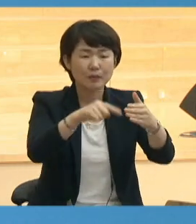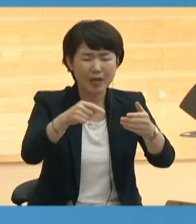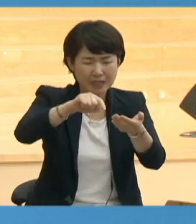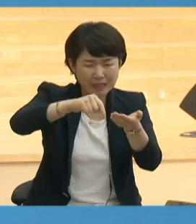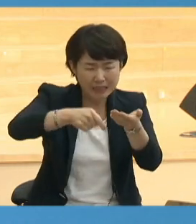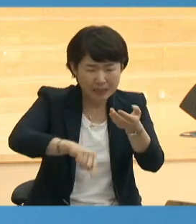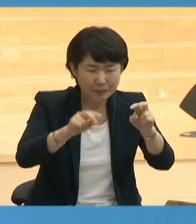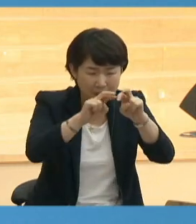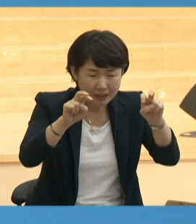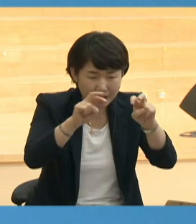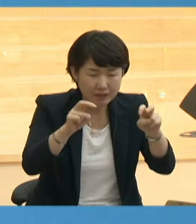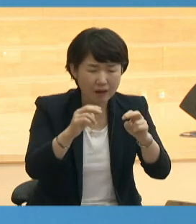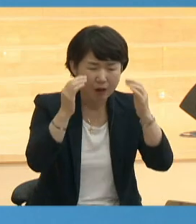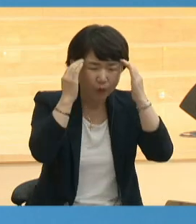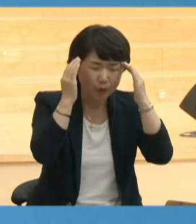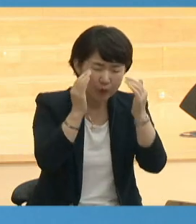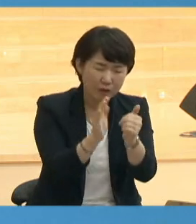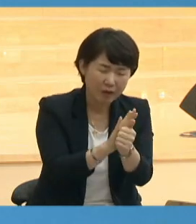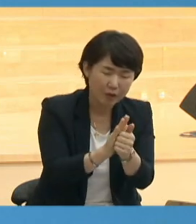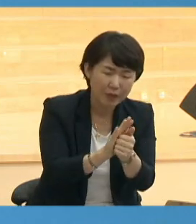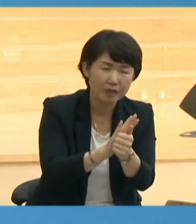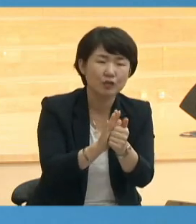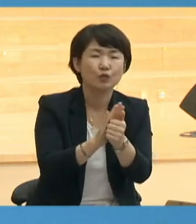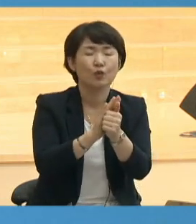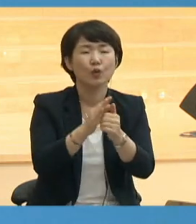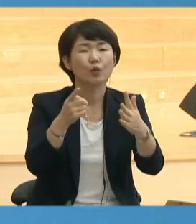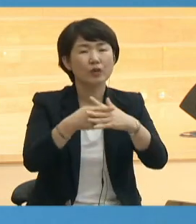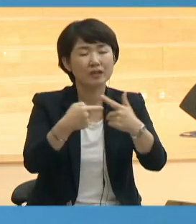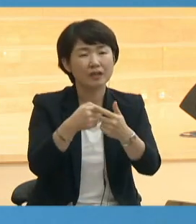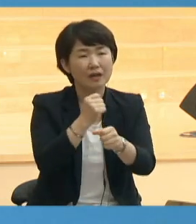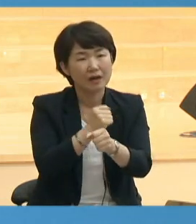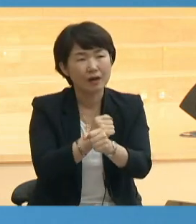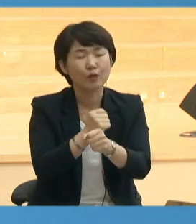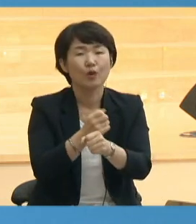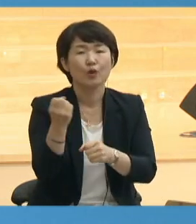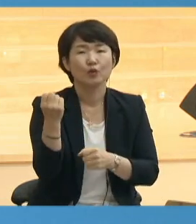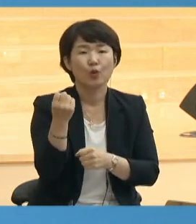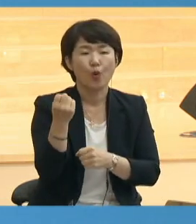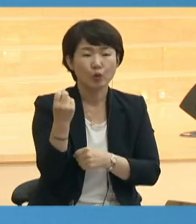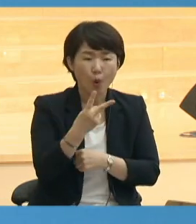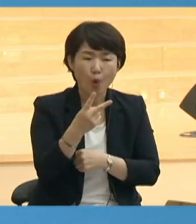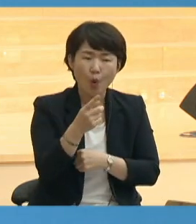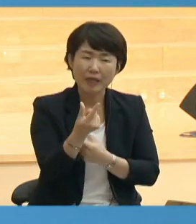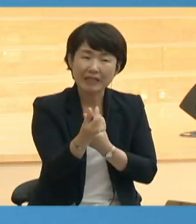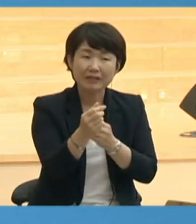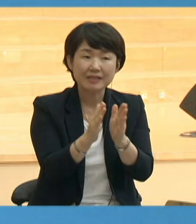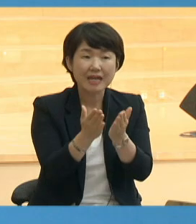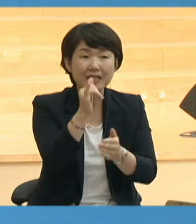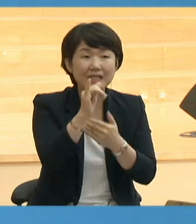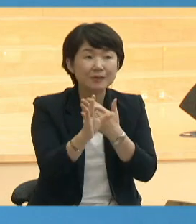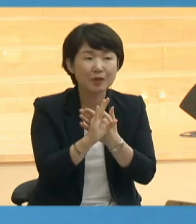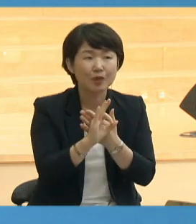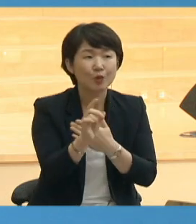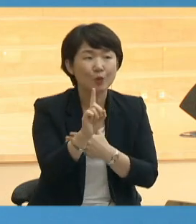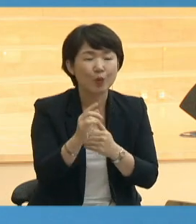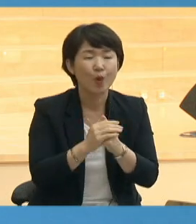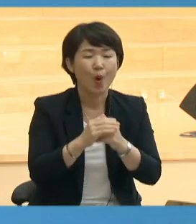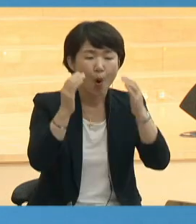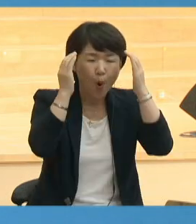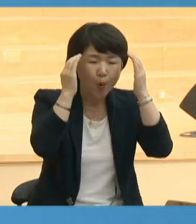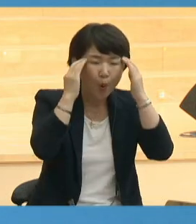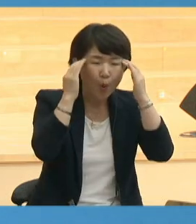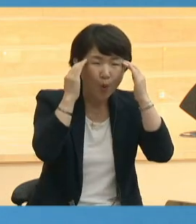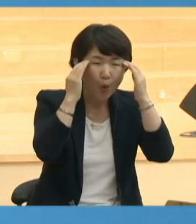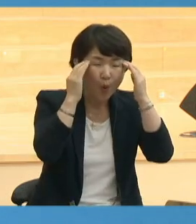그 고통을 어루만지고 이해하고 그런 책이 있다면 고통에는 뜻이 있다